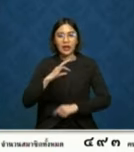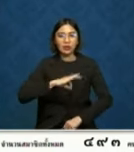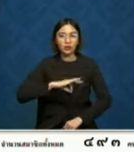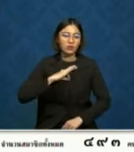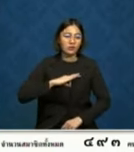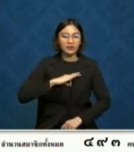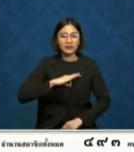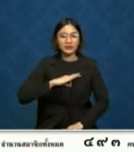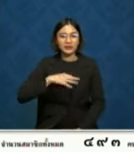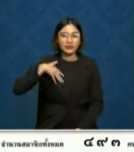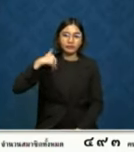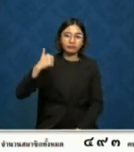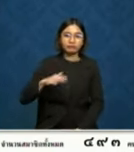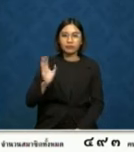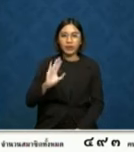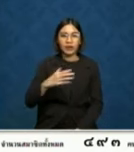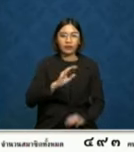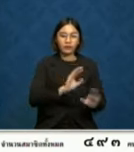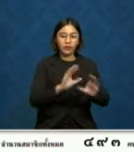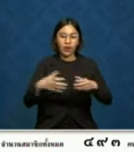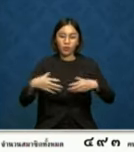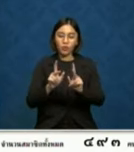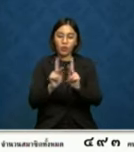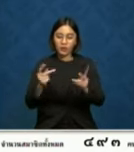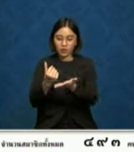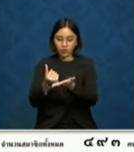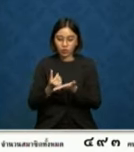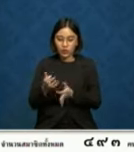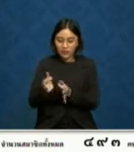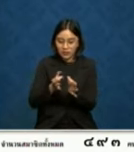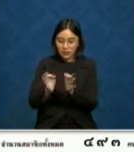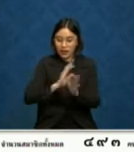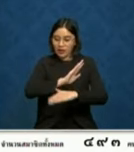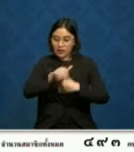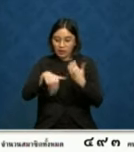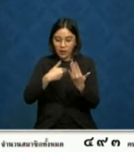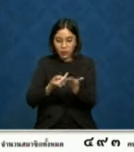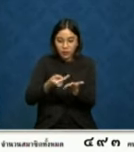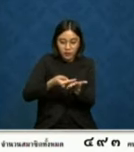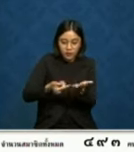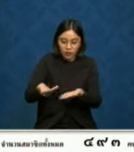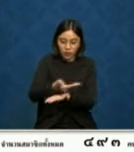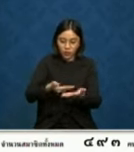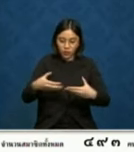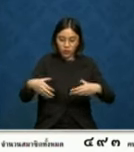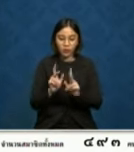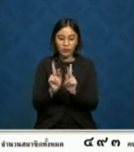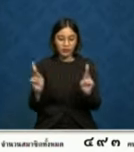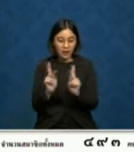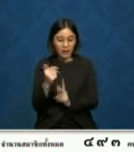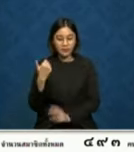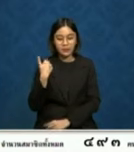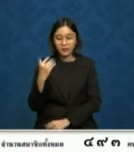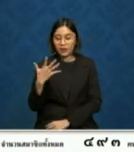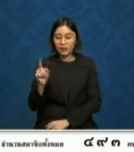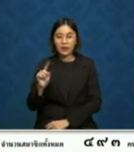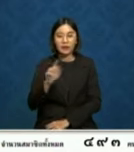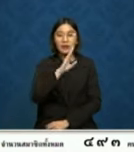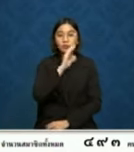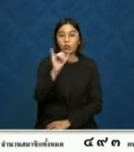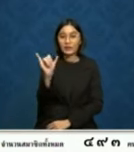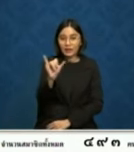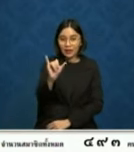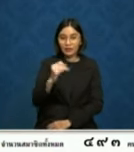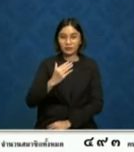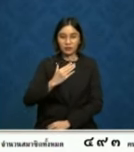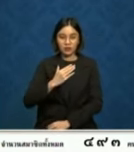ใจครับก็ฝากไว้ว่าท่านกรรมาธิการช่วยกรุณาชี้แจงด้วยว่าสิ่งเหล่านี้ท่านได้ปรึกษาหารือกันในคณะกรรมาธิการหรือไม่ถ้ายัง